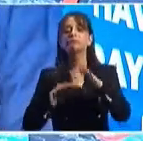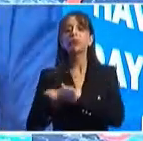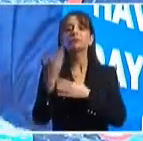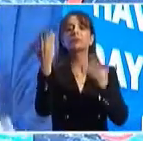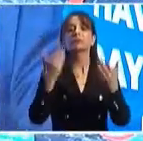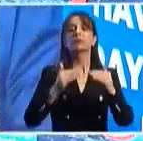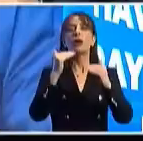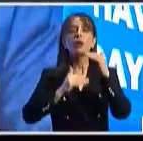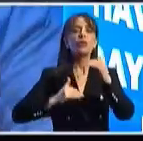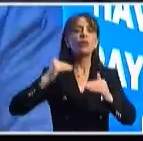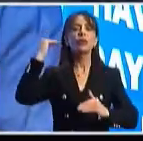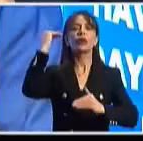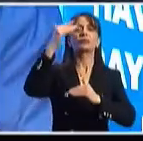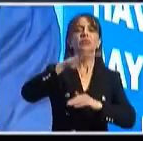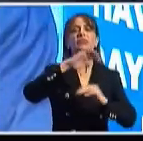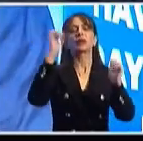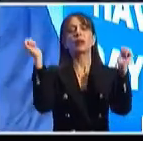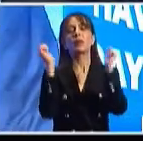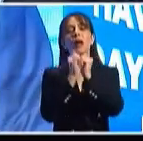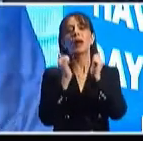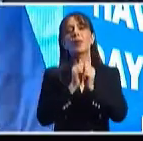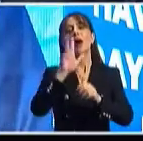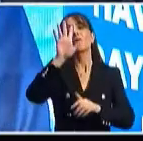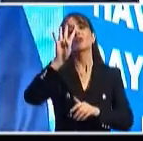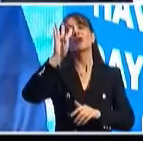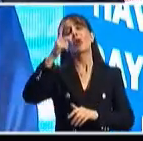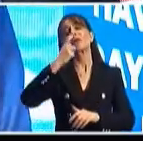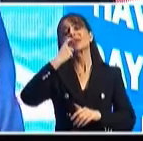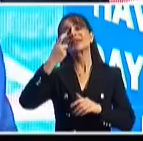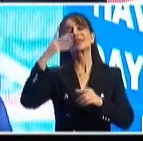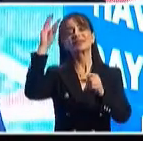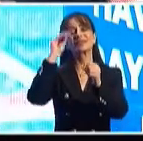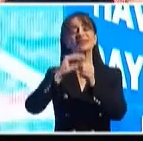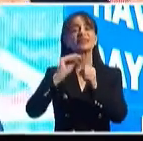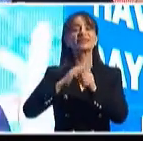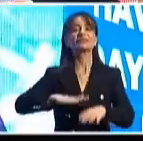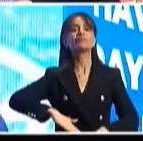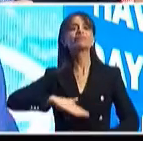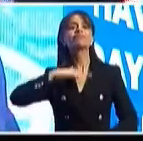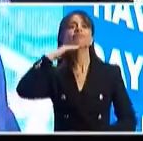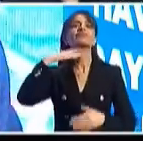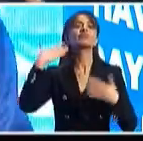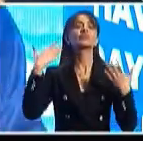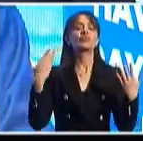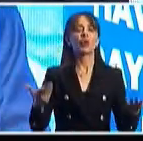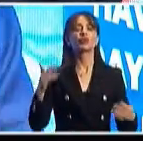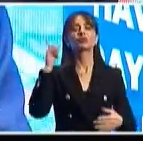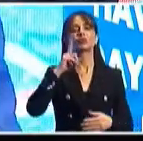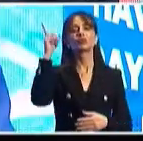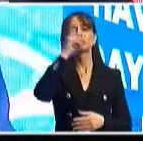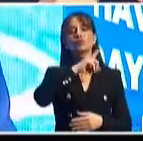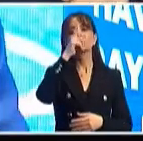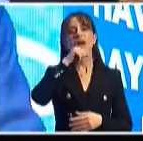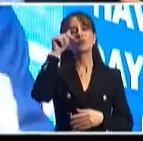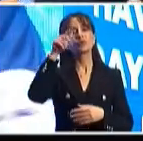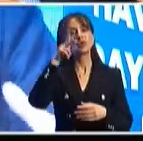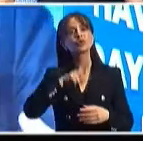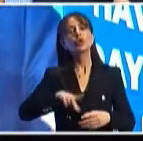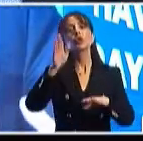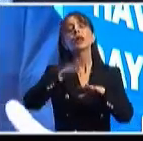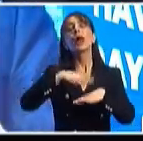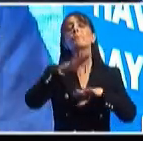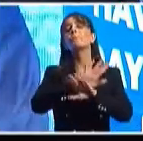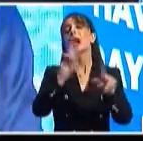artık kapasite böyle bir 3-4 yıl içerisinde dolma seviyesine geldi. Dolayısıyla bu hattı yapmazsanız